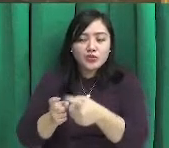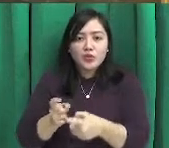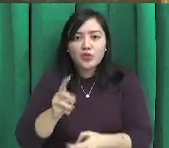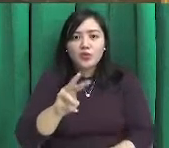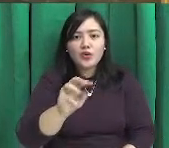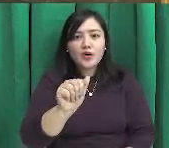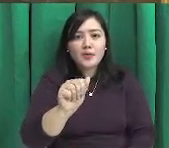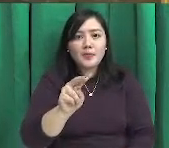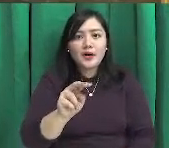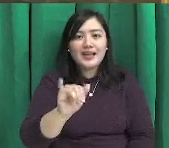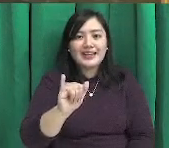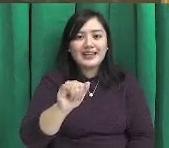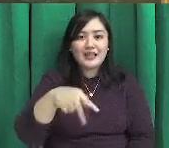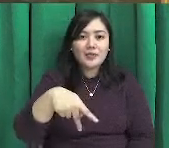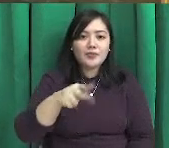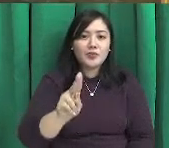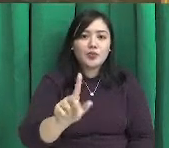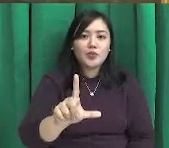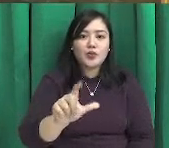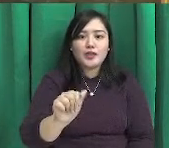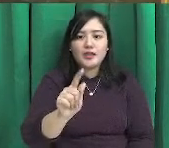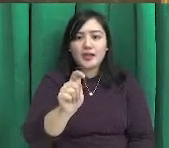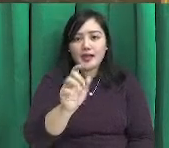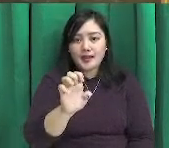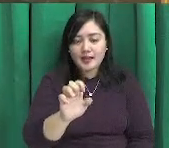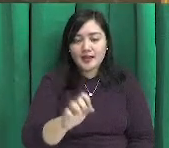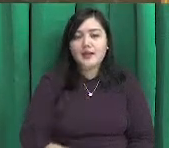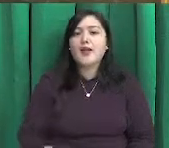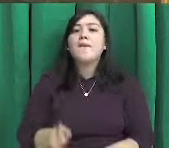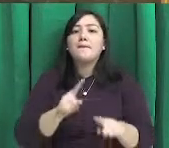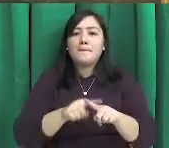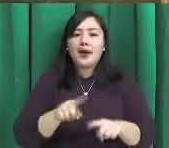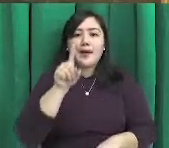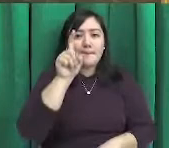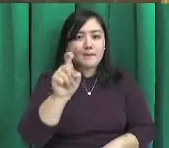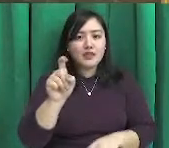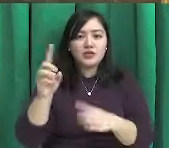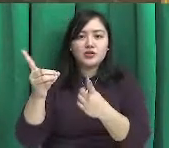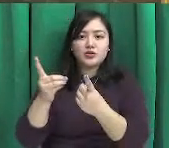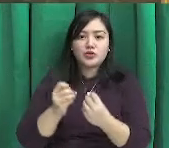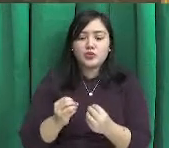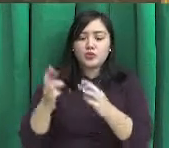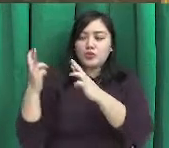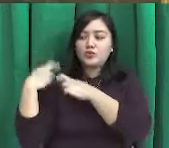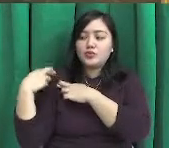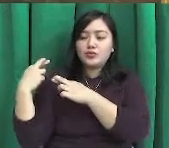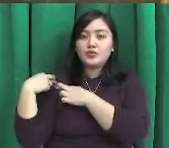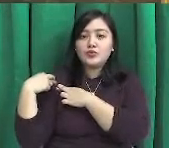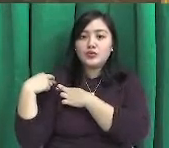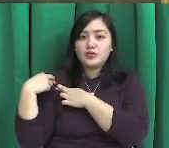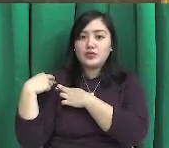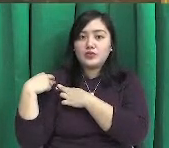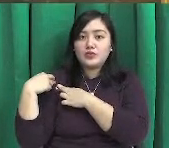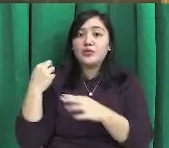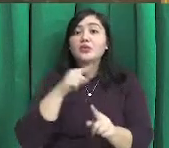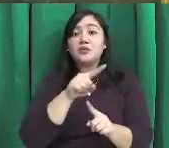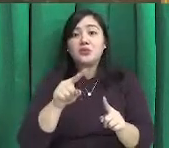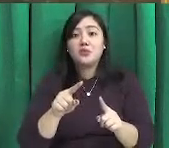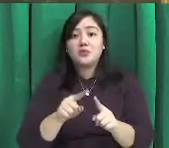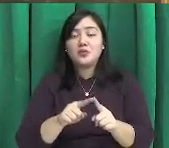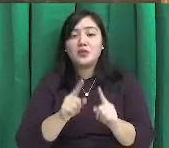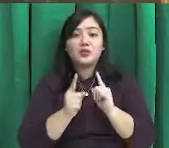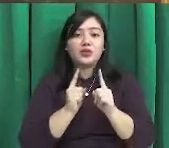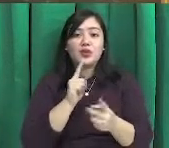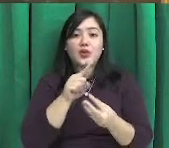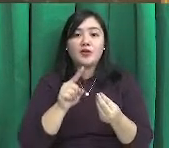So, kinakailangan lamang, mga kapatid, gampanan natin yung tungkulin natin. Alam nyo ba, pag sinabing leader, Pag sinabing